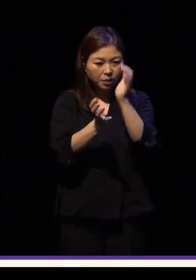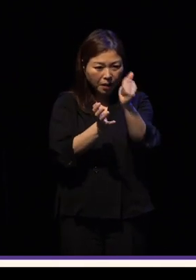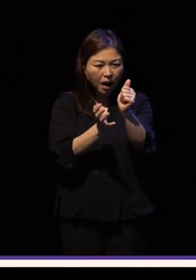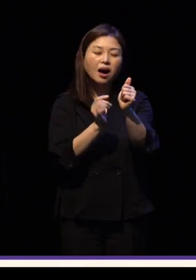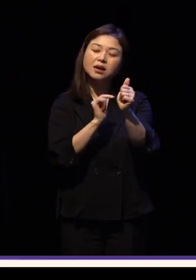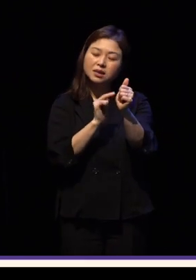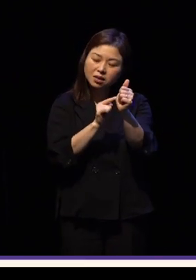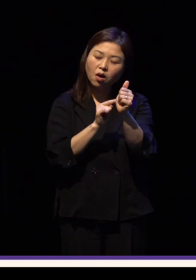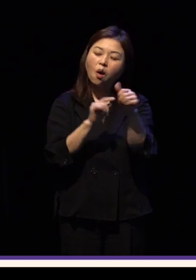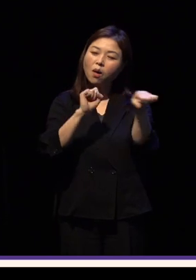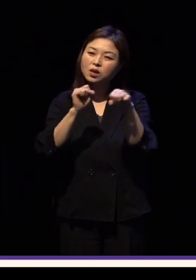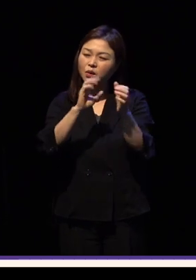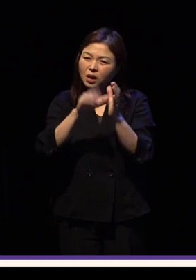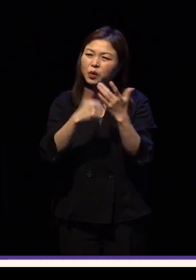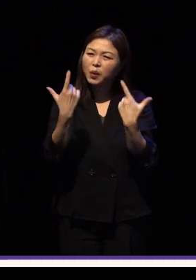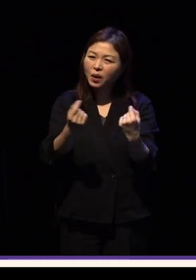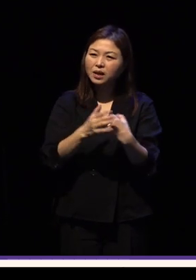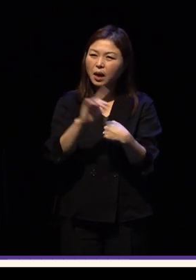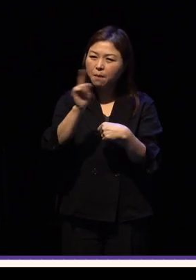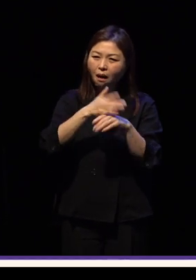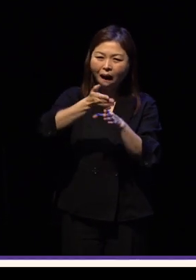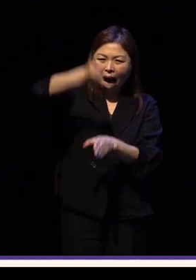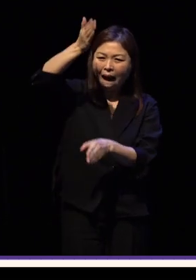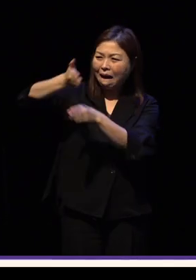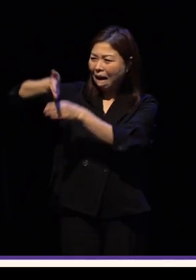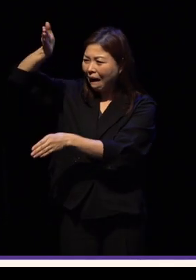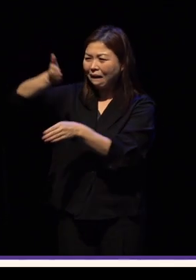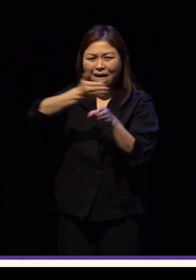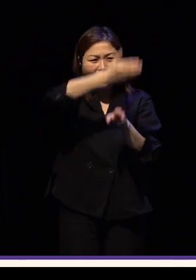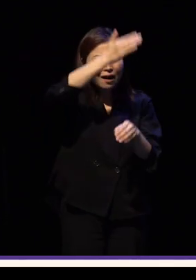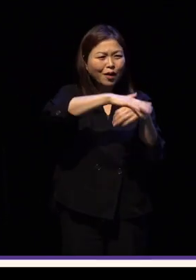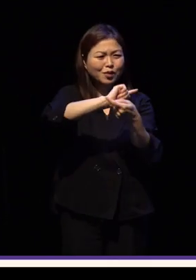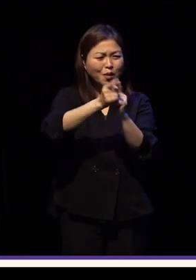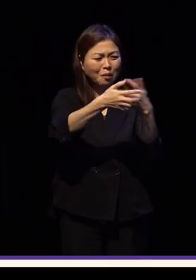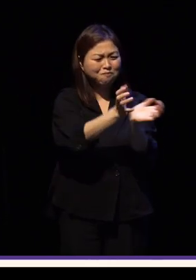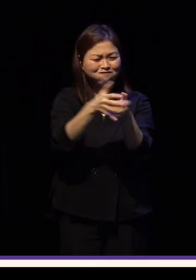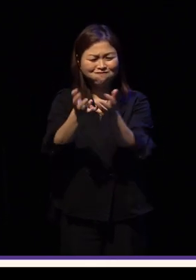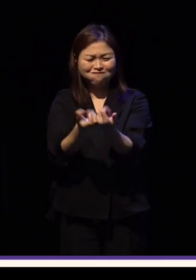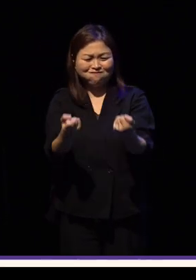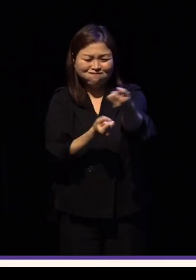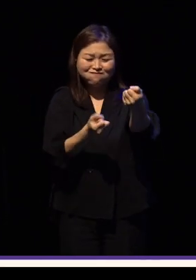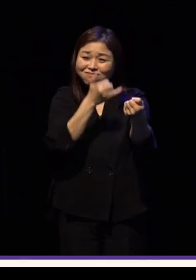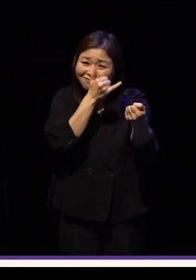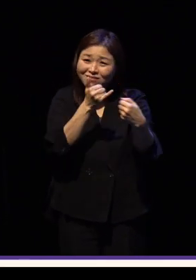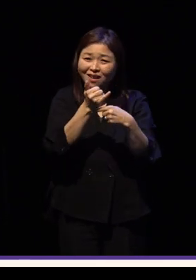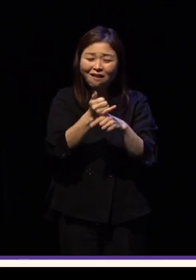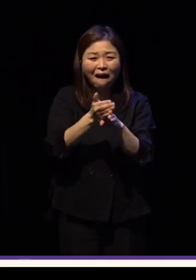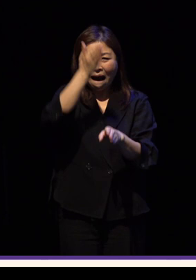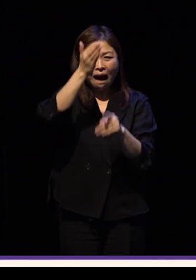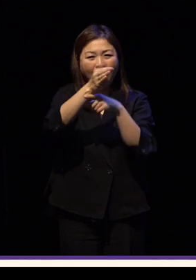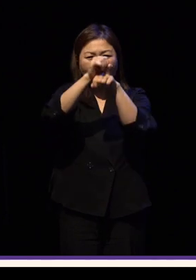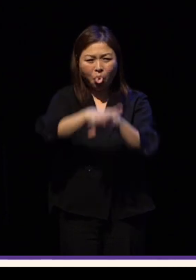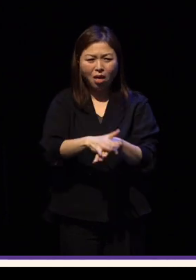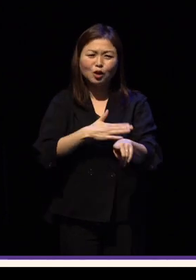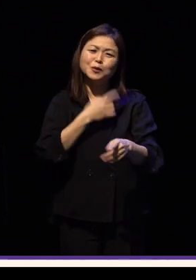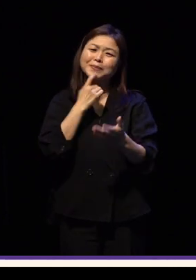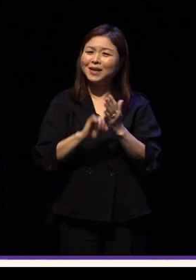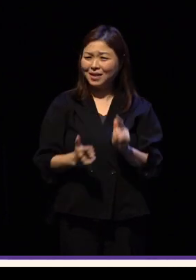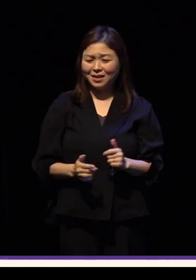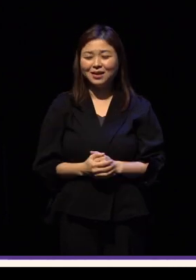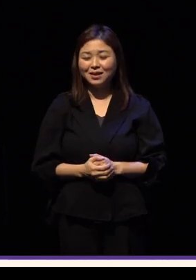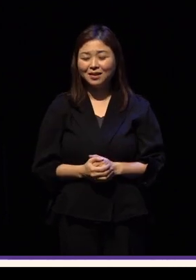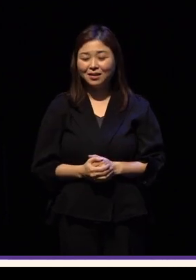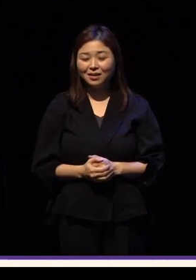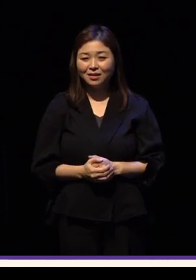칸막이를 걷자 이런 얘기를 했는데 결국 그 칸막이를 걷기가 쉽지가 않더라고요. 제가